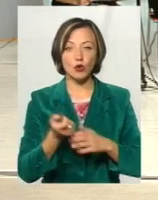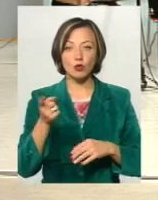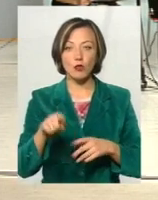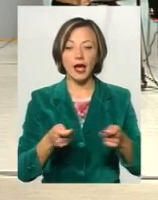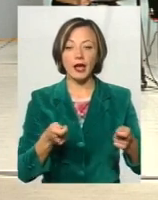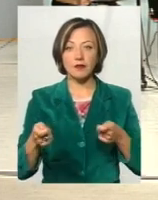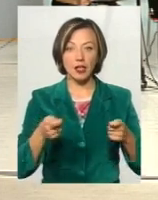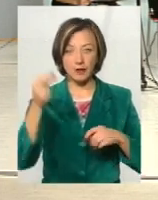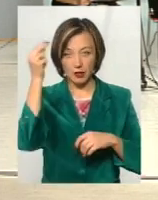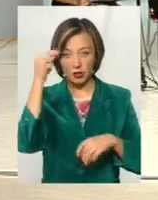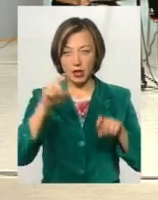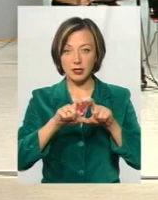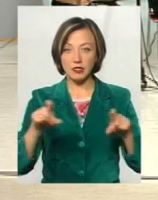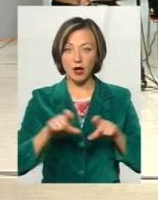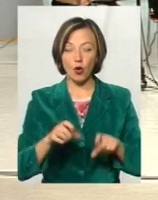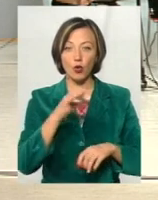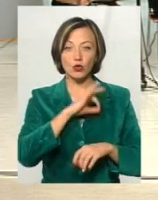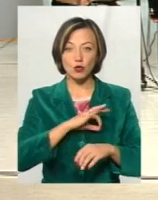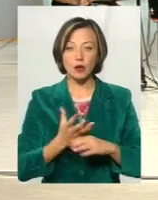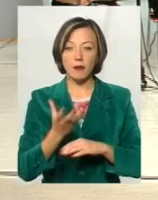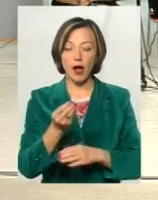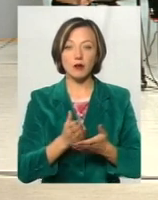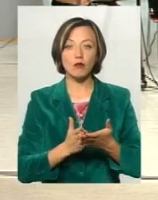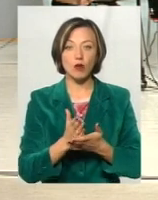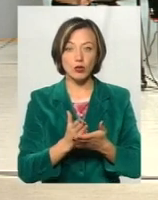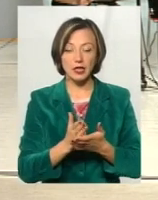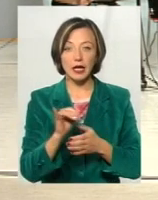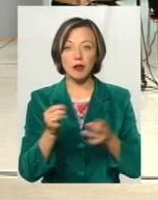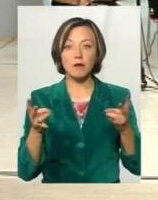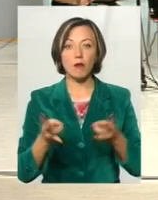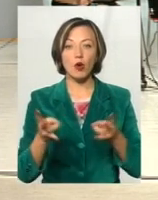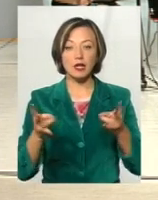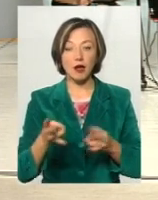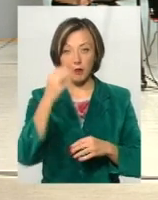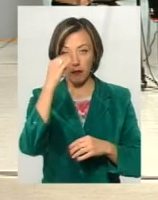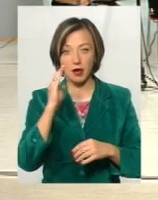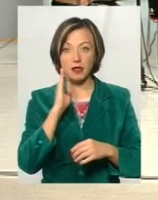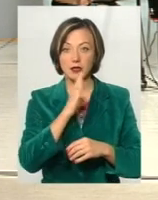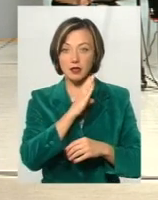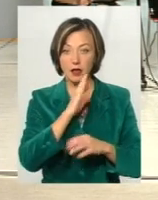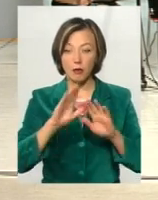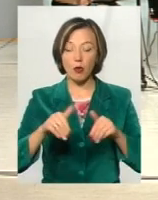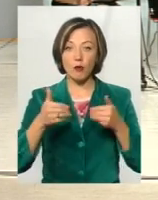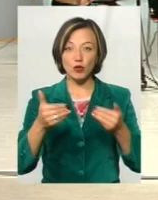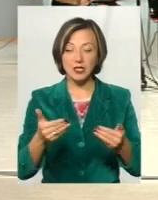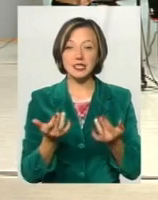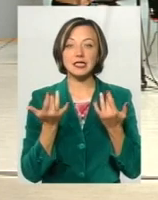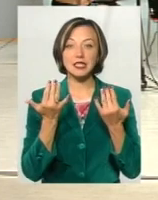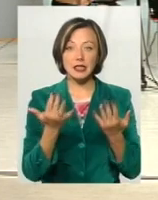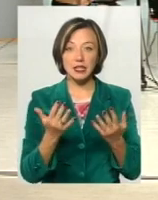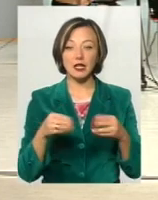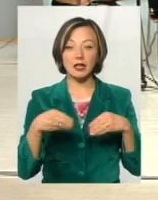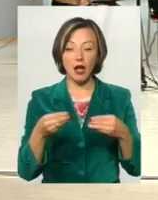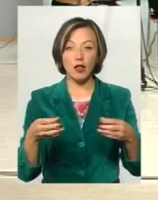керівники навчальних закладів, користуючись платними послами і потребами батьків, вийшли з пропозицією, що скільки дали